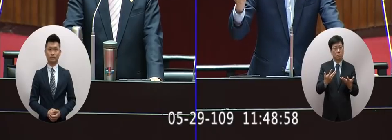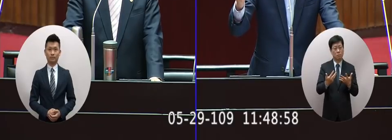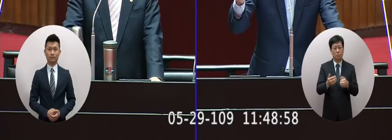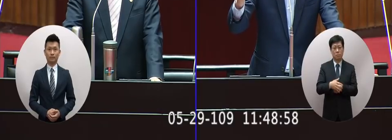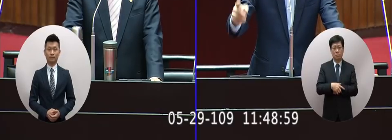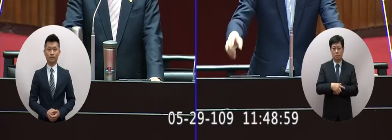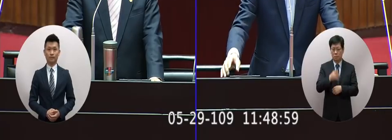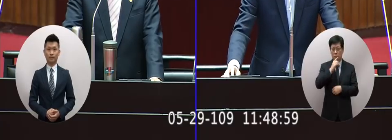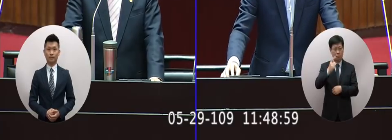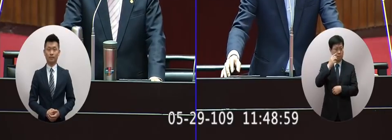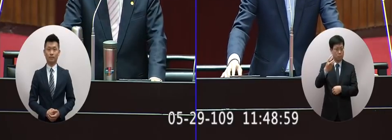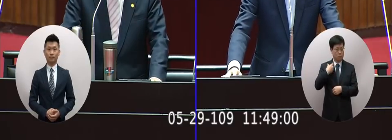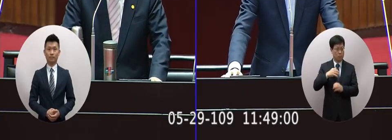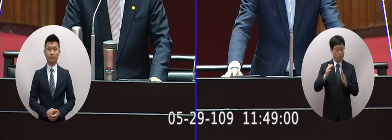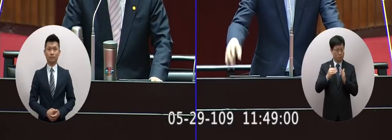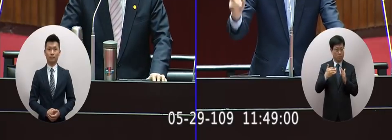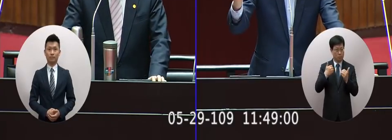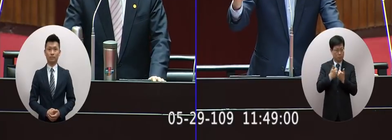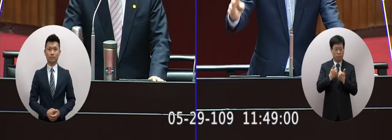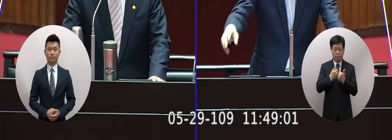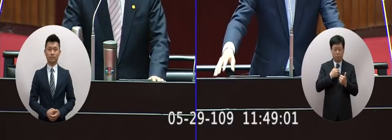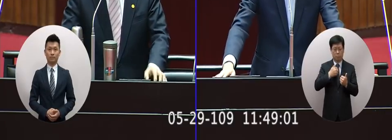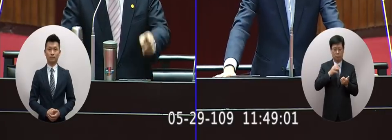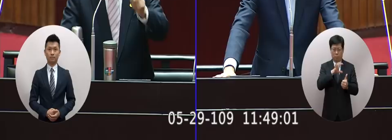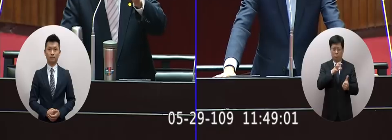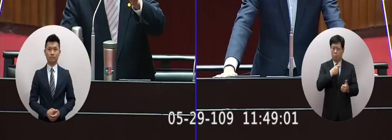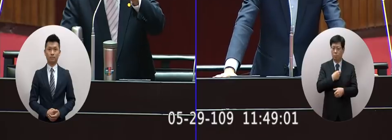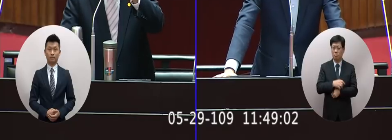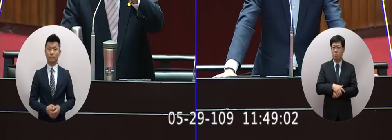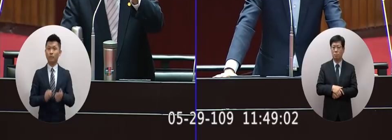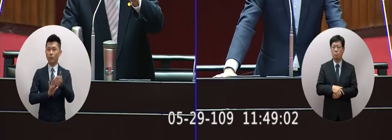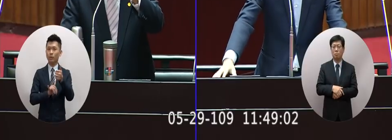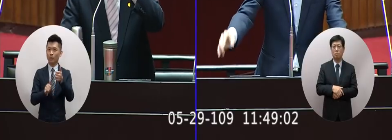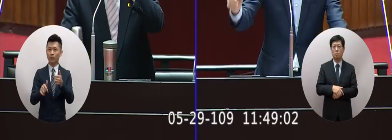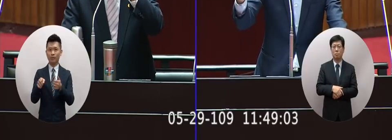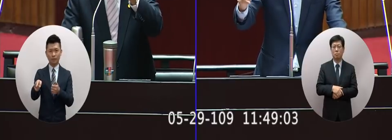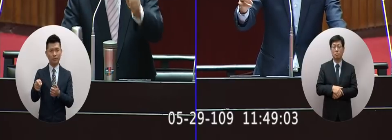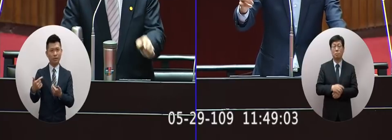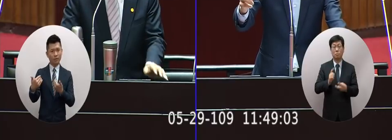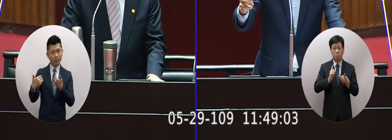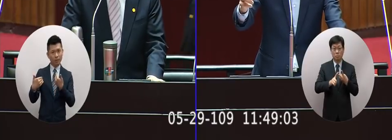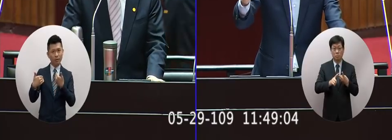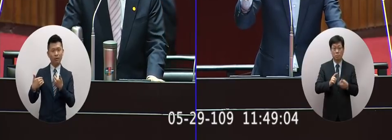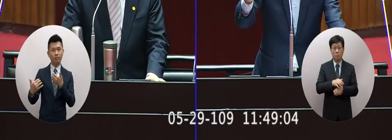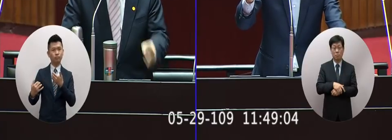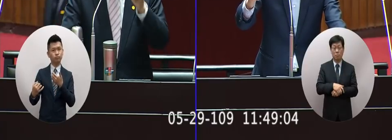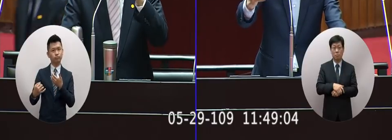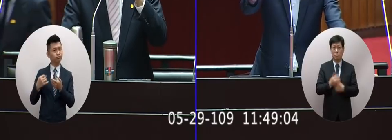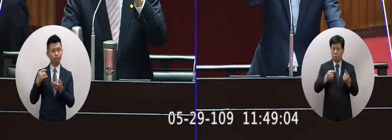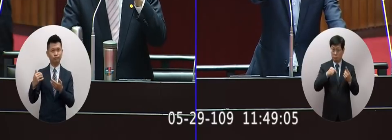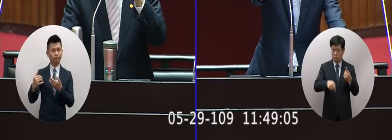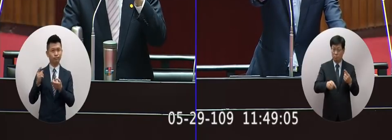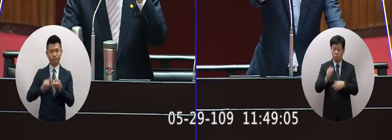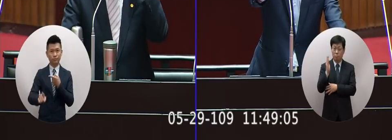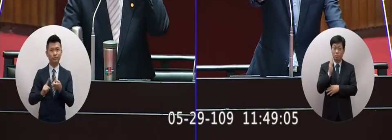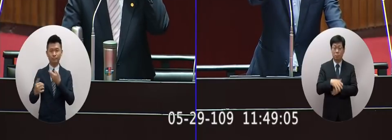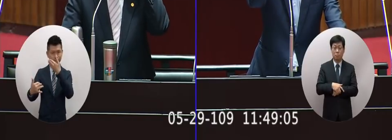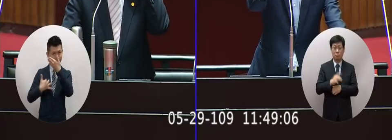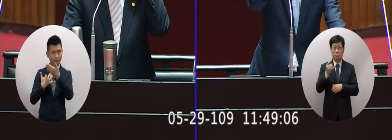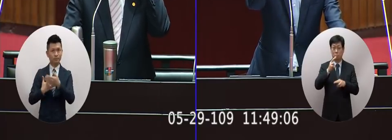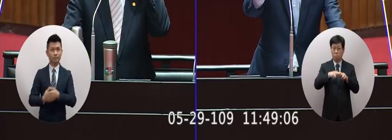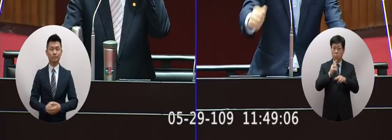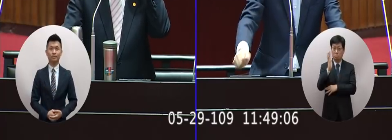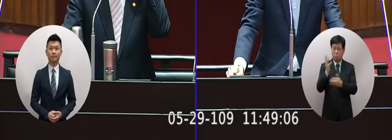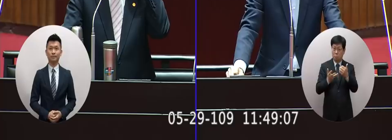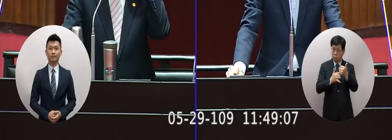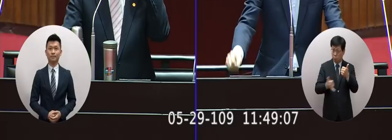点藐视国会，予以谴责。第二， 这个委员，你这样谴责， 这样的 非常不当。 这样的政府，龚政委